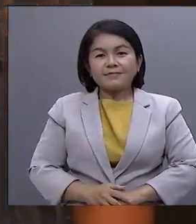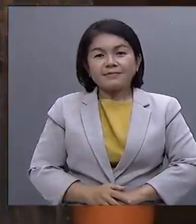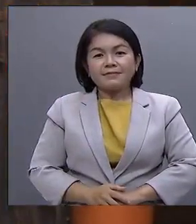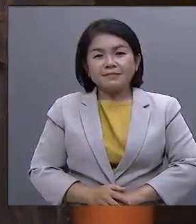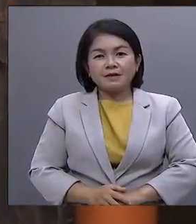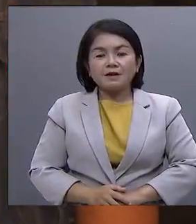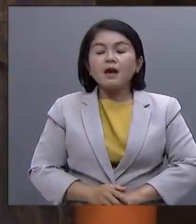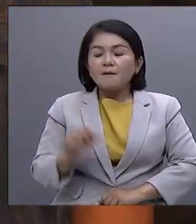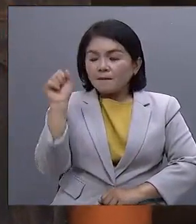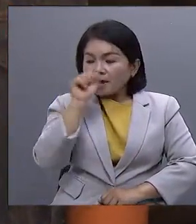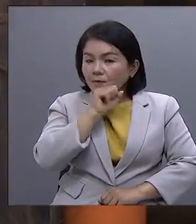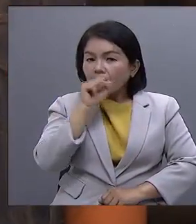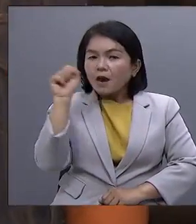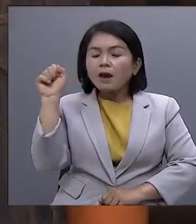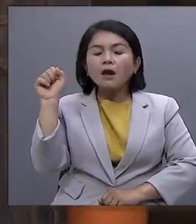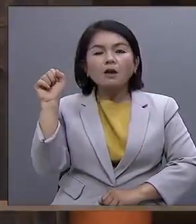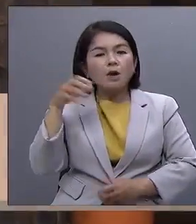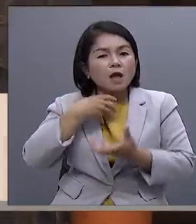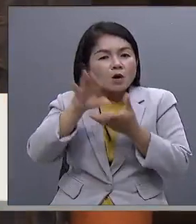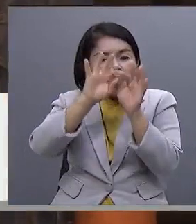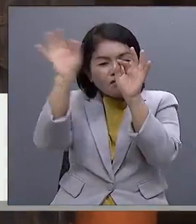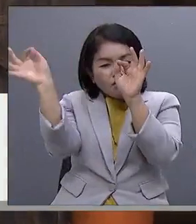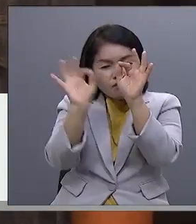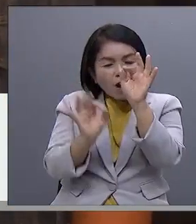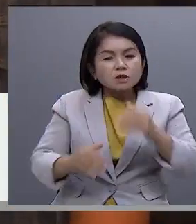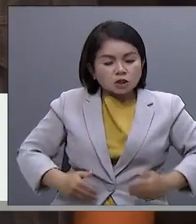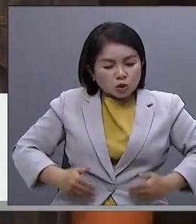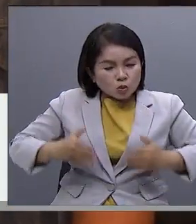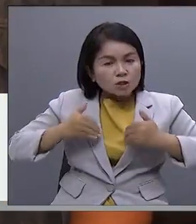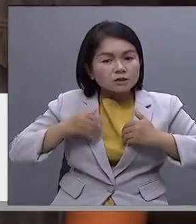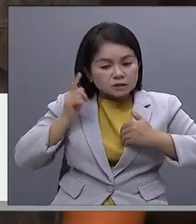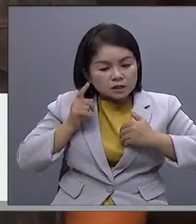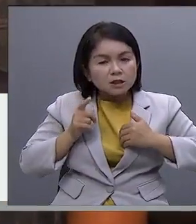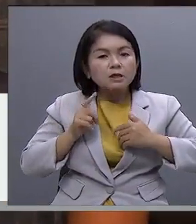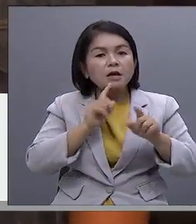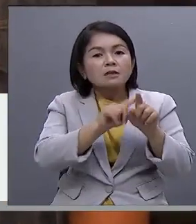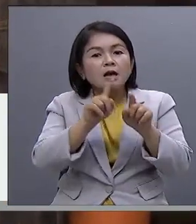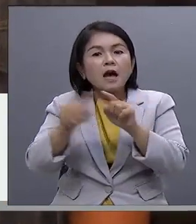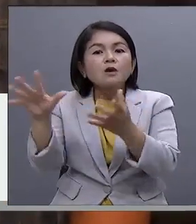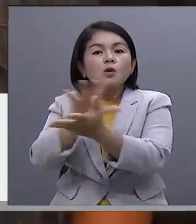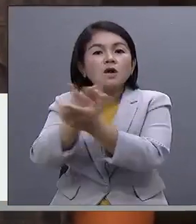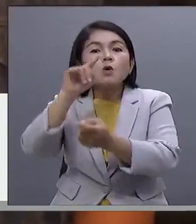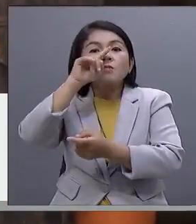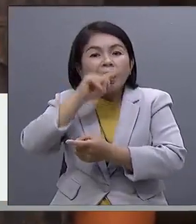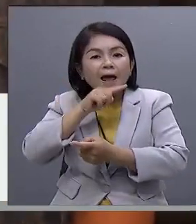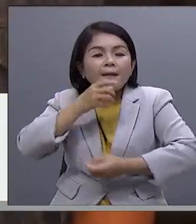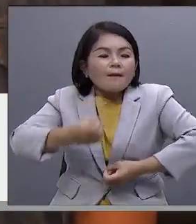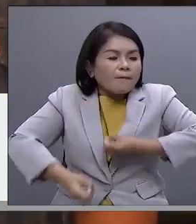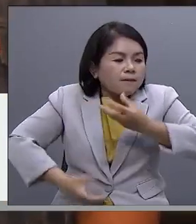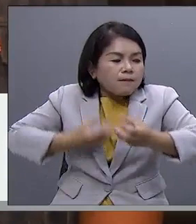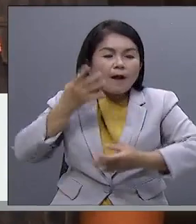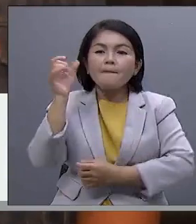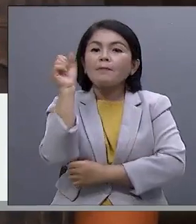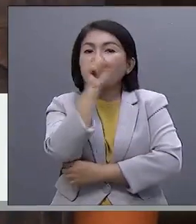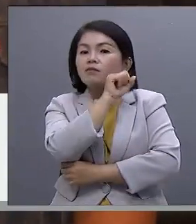เป็นบทเพลงที่สะท้อนถึงเรื่องจริงความเป็นไปความเป็นมาของสังคมไทยนะครับซึ่งเป็นบทเพลงที่